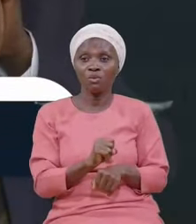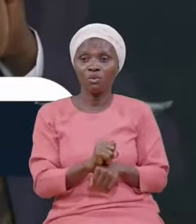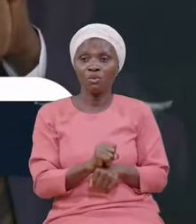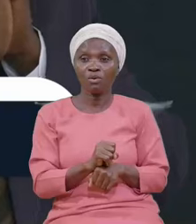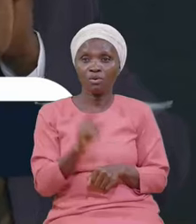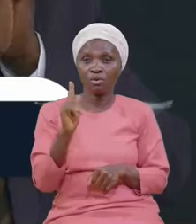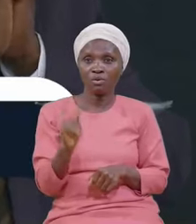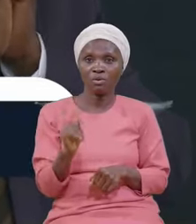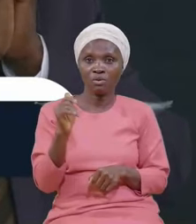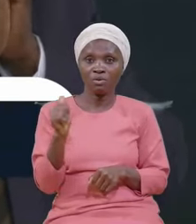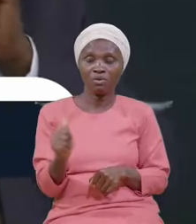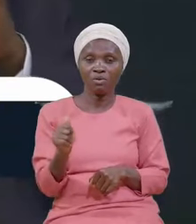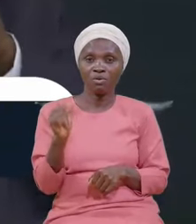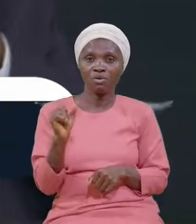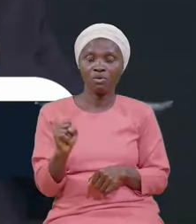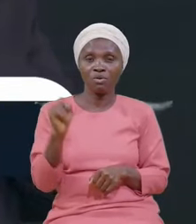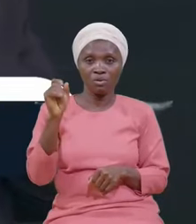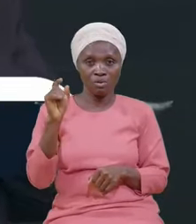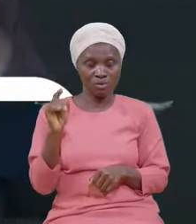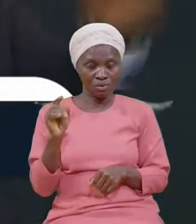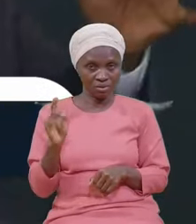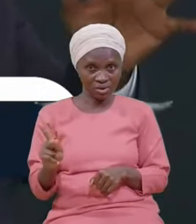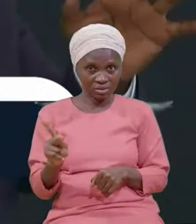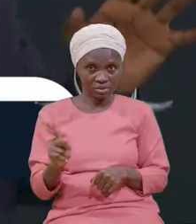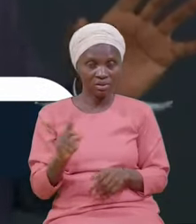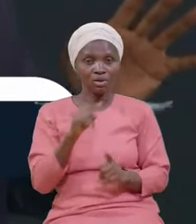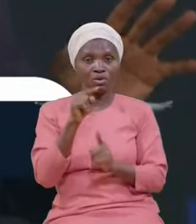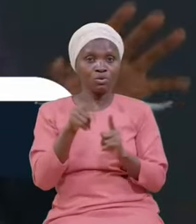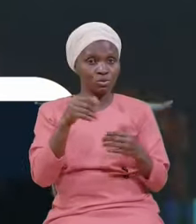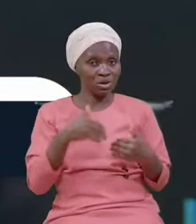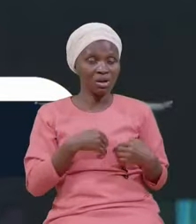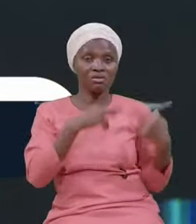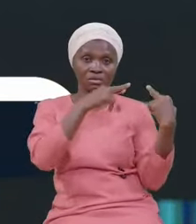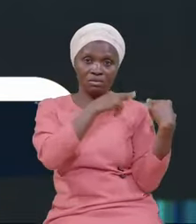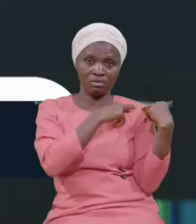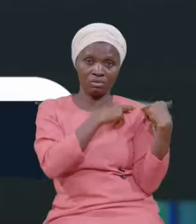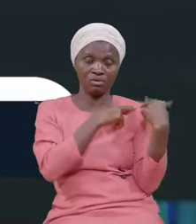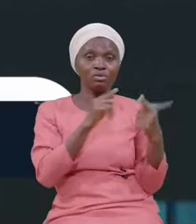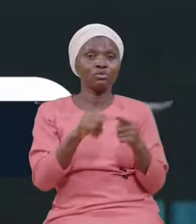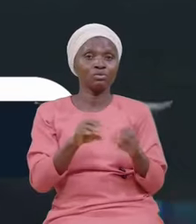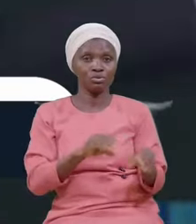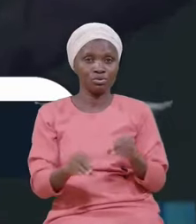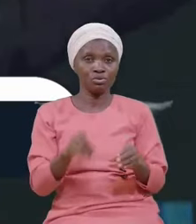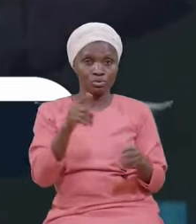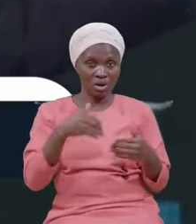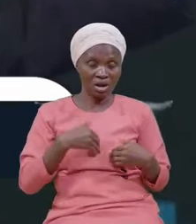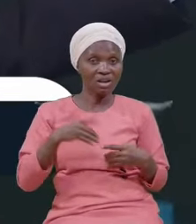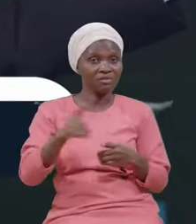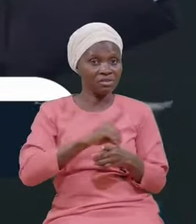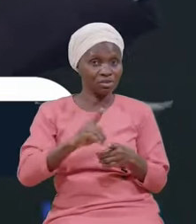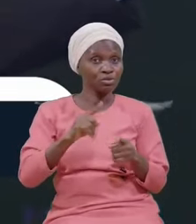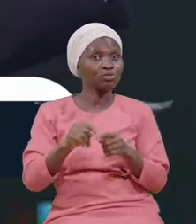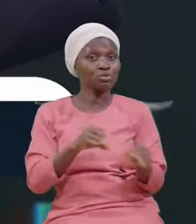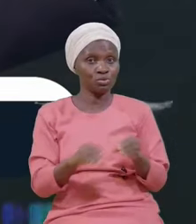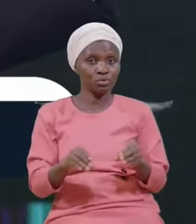quand vous avez un devoir, quand vous avez une responsabilité, quand vous avez un rôle à